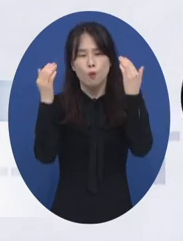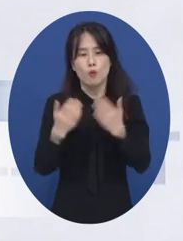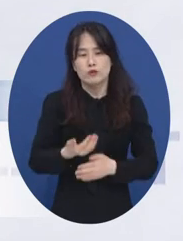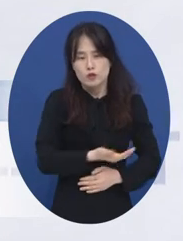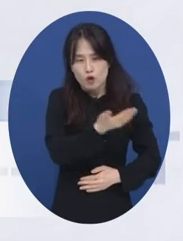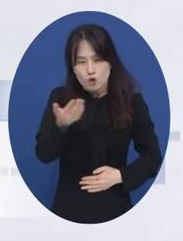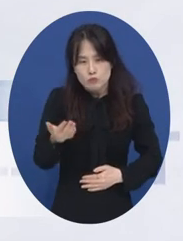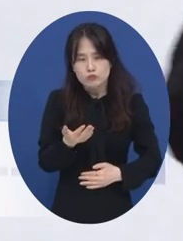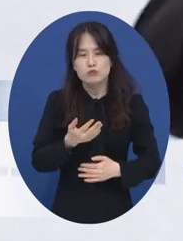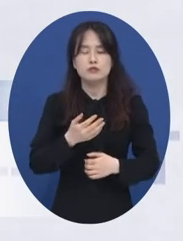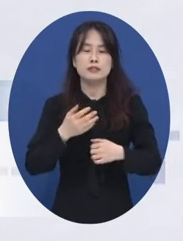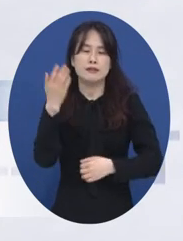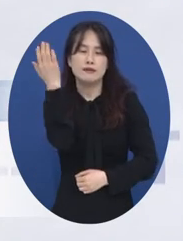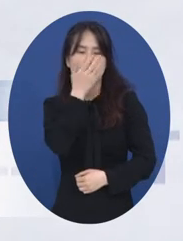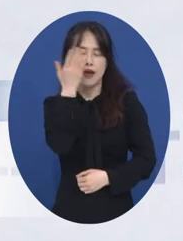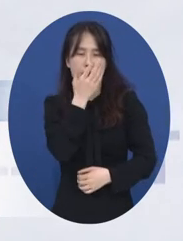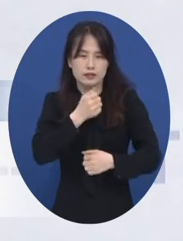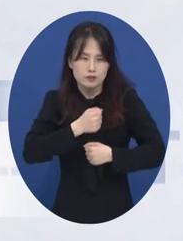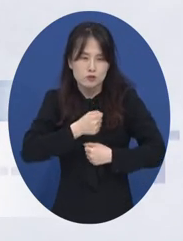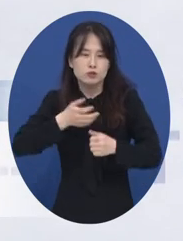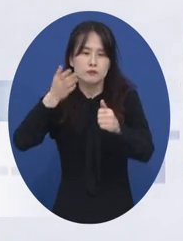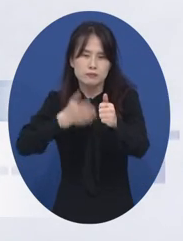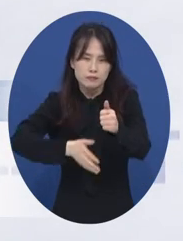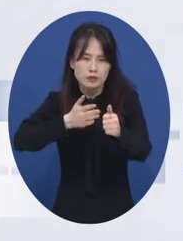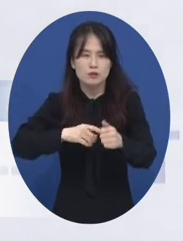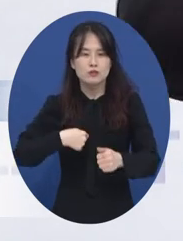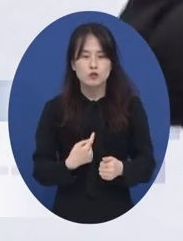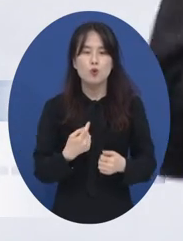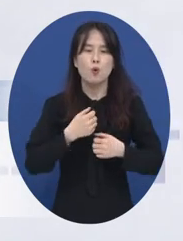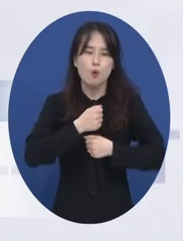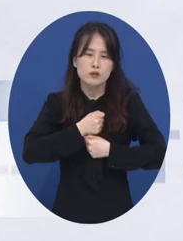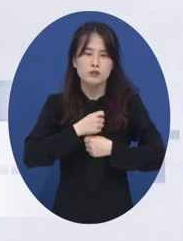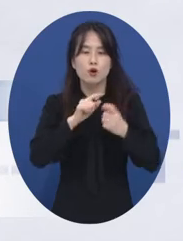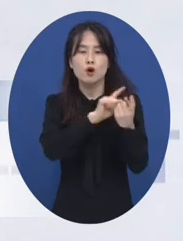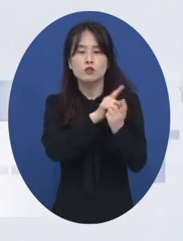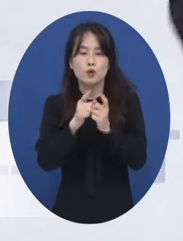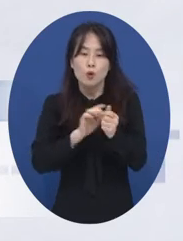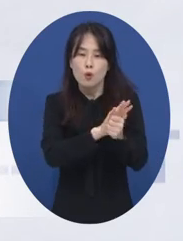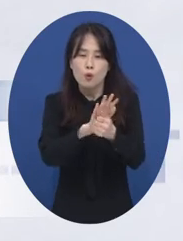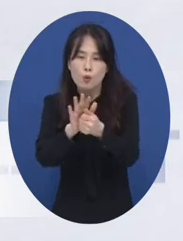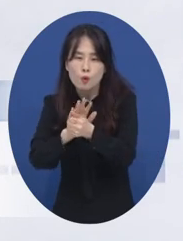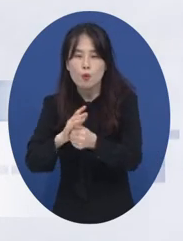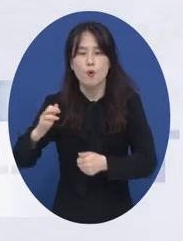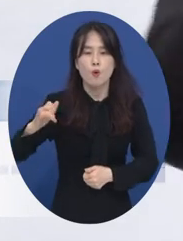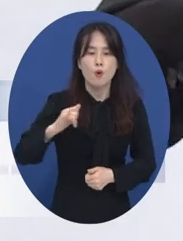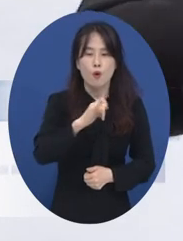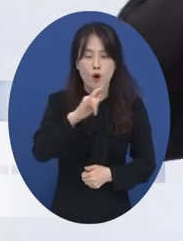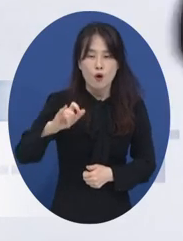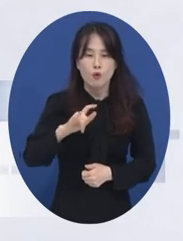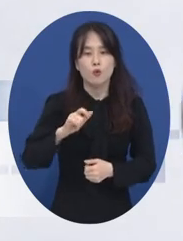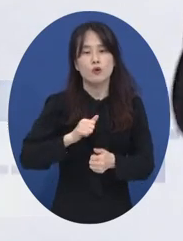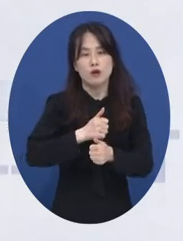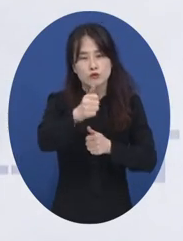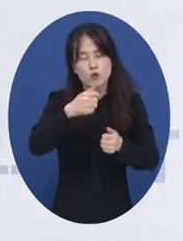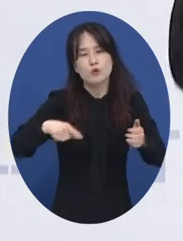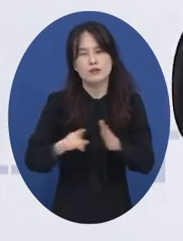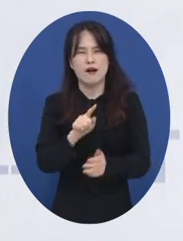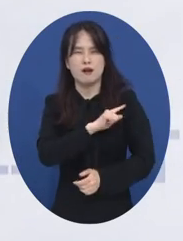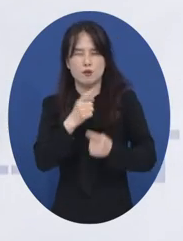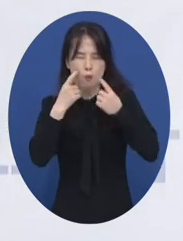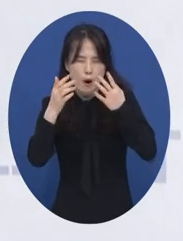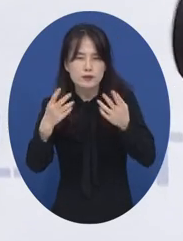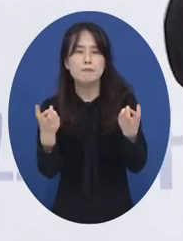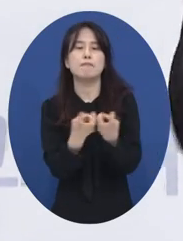리드가 방역에 주체가 되어야 합니다 슬럼 지키고 선언을 내려 한 곡만 2% 나 이 곡이 복음이란 가장 실행됩니다